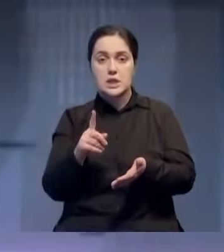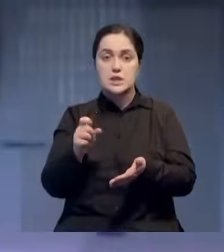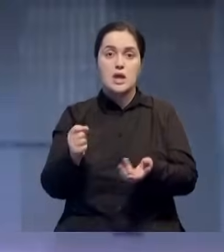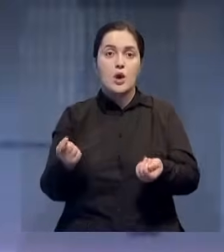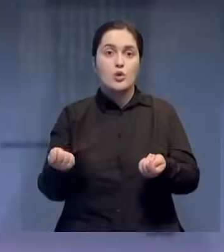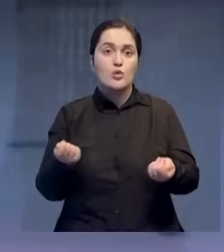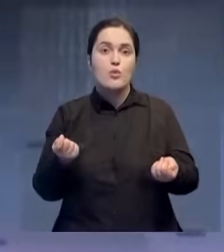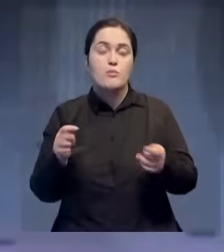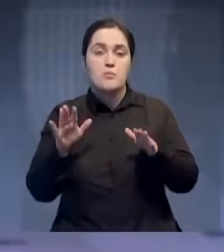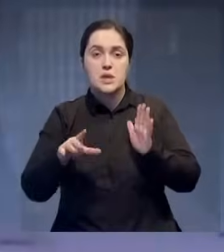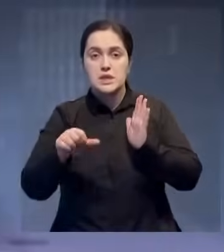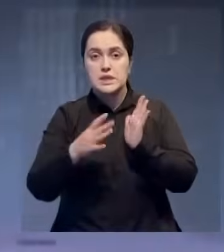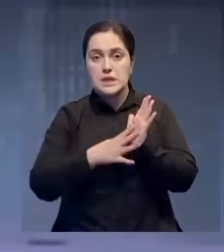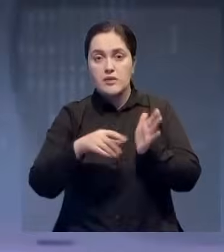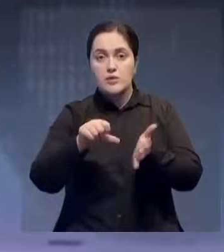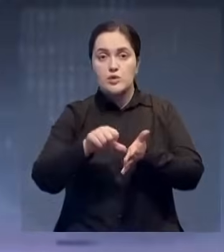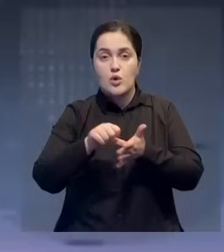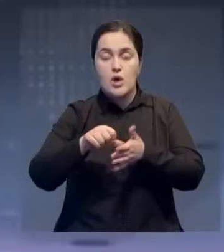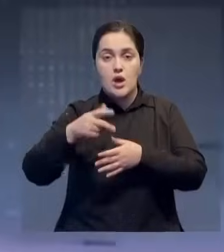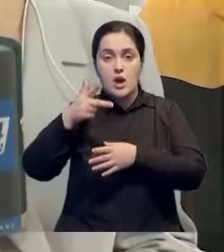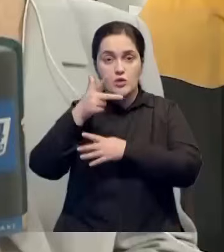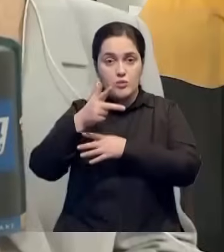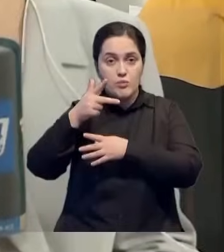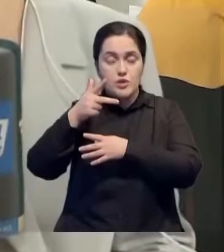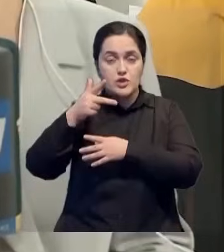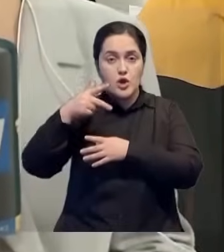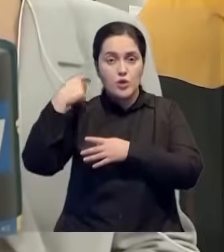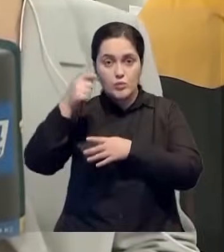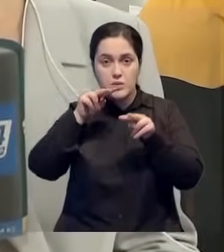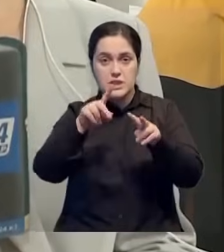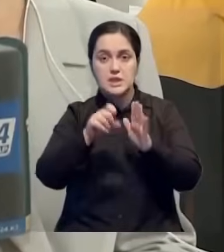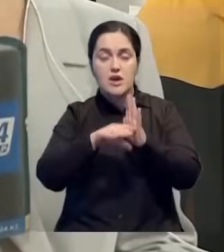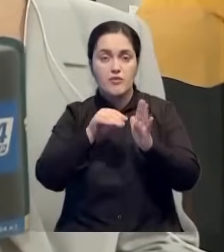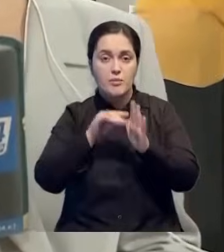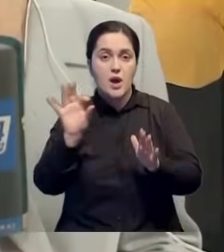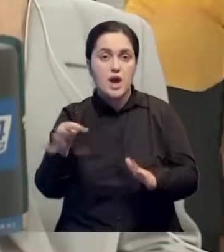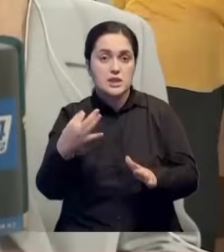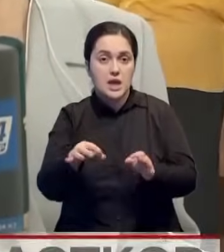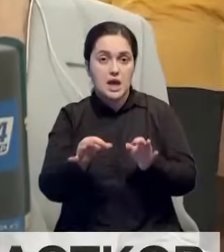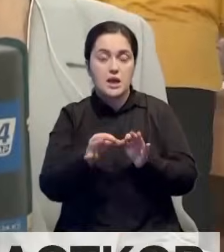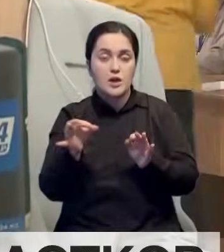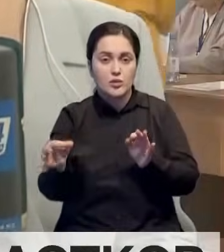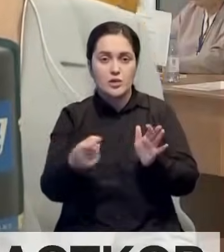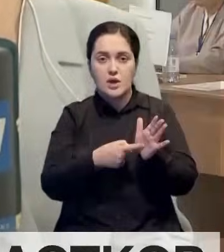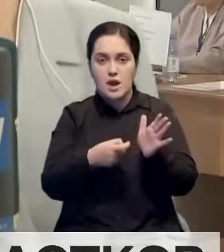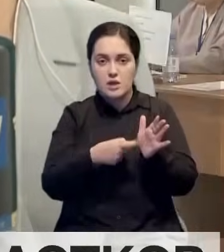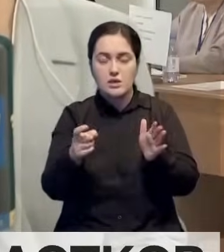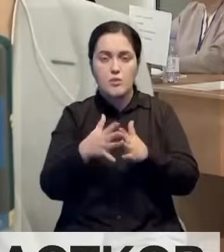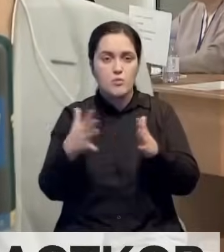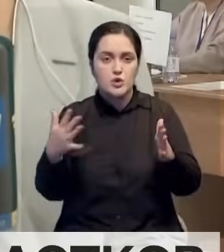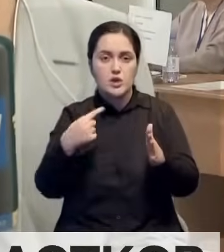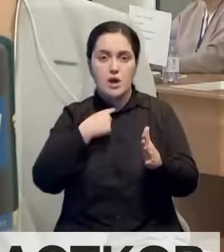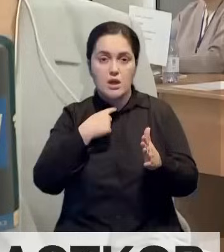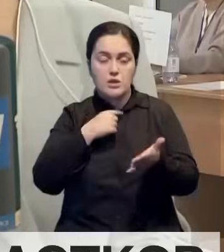руководителя боролись 9 кандидатов. Наша съемочная группа следила за выборами в Осакаровском районе, где наибольшее число голосующих.